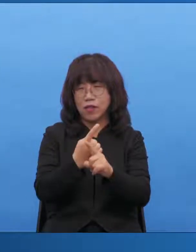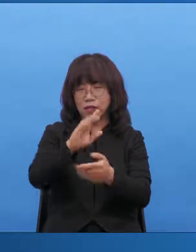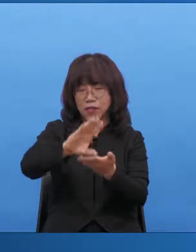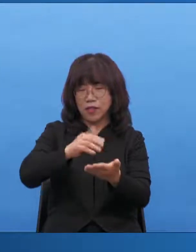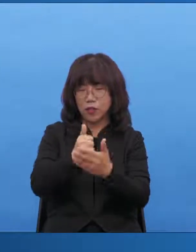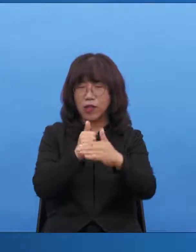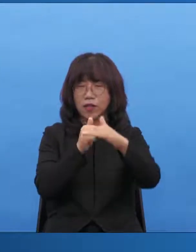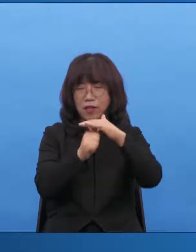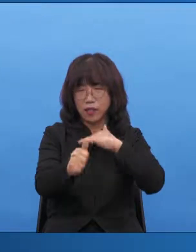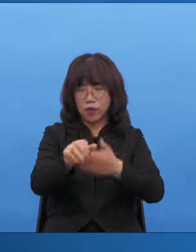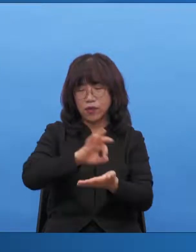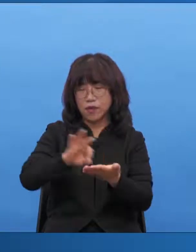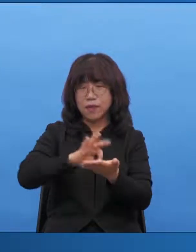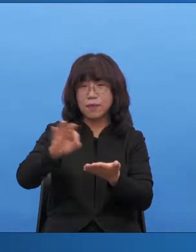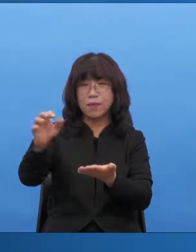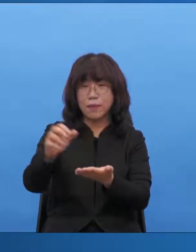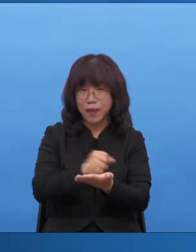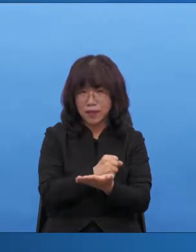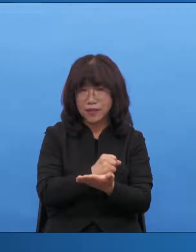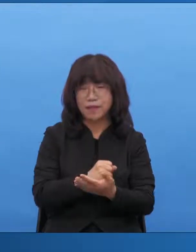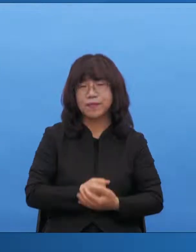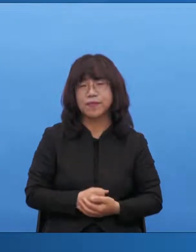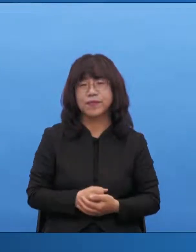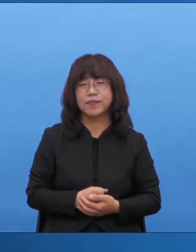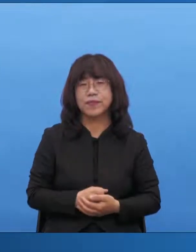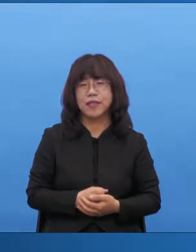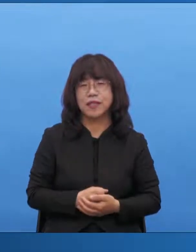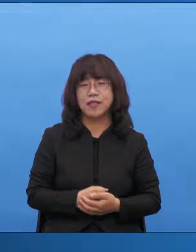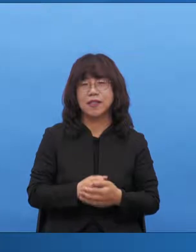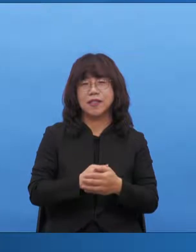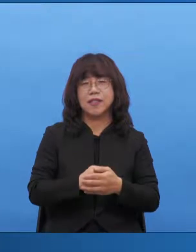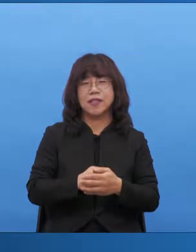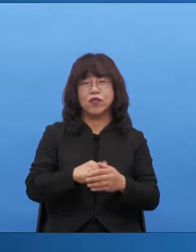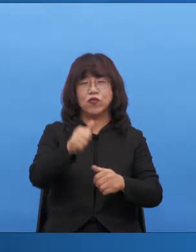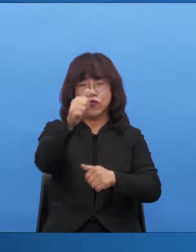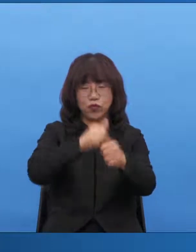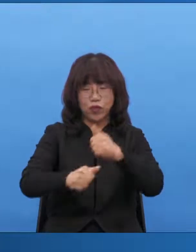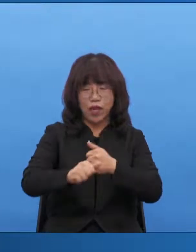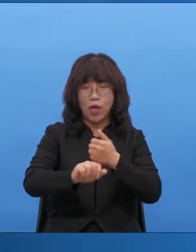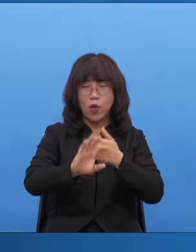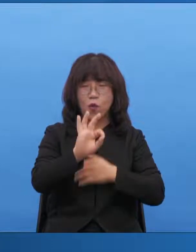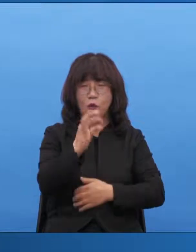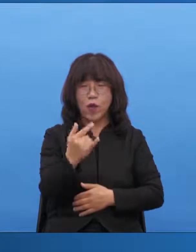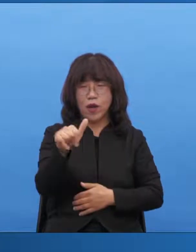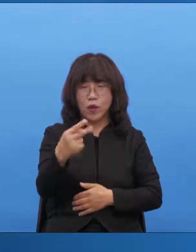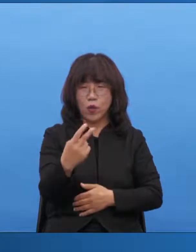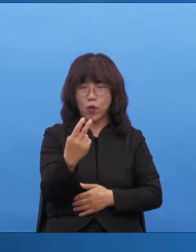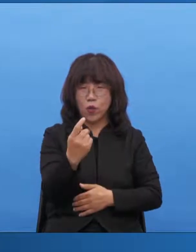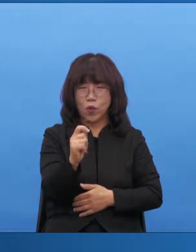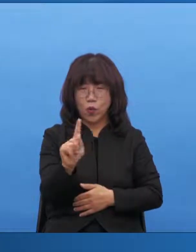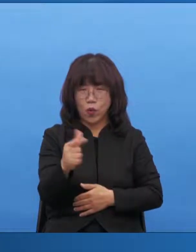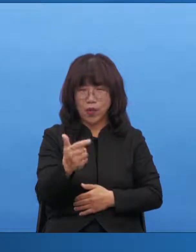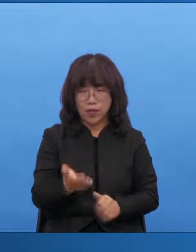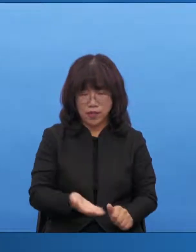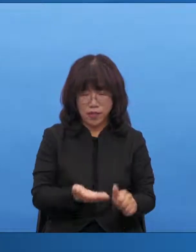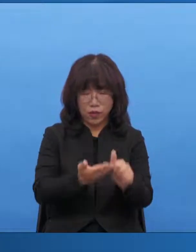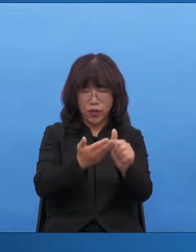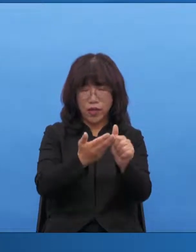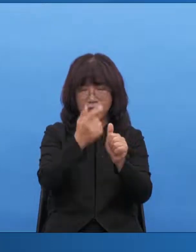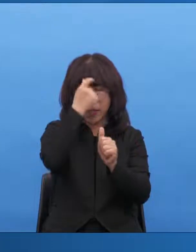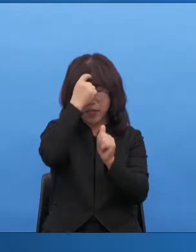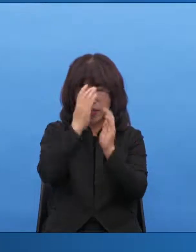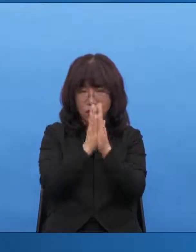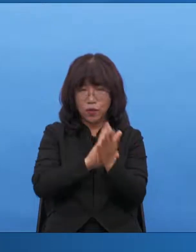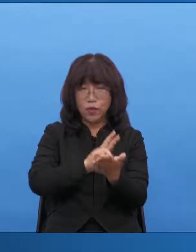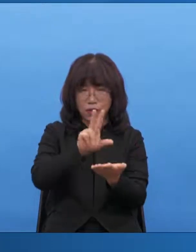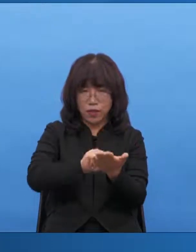du monde avec la puissance de l'évangile pour former des jeunes diplomates qui seront des ambassadeurs du Christ.